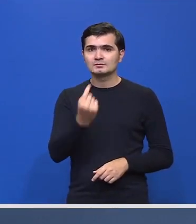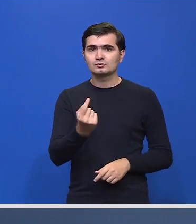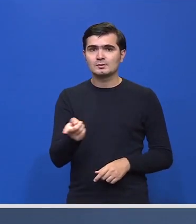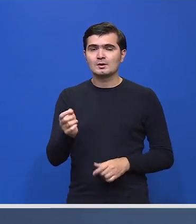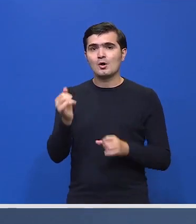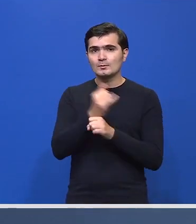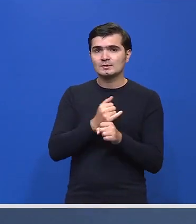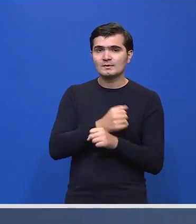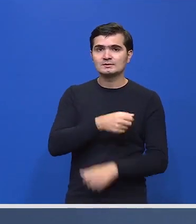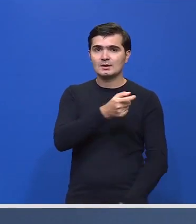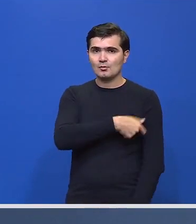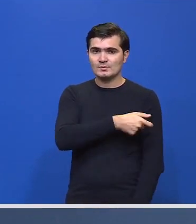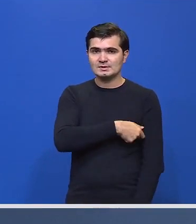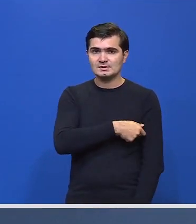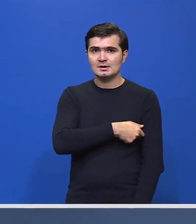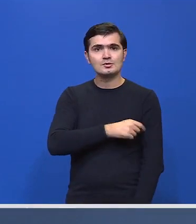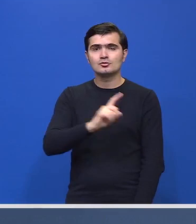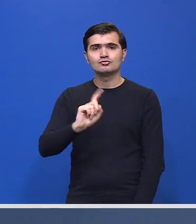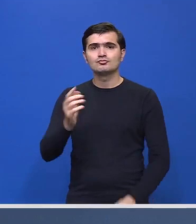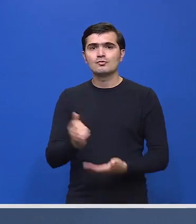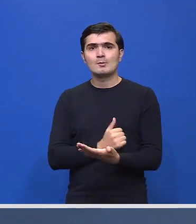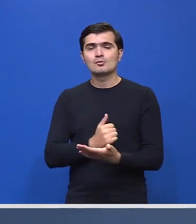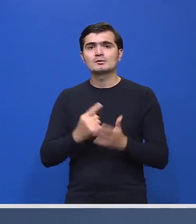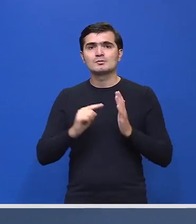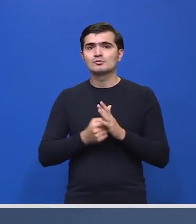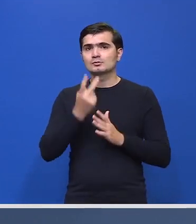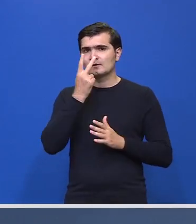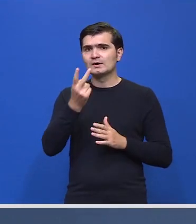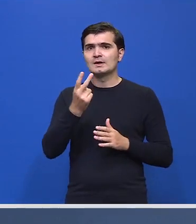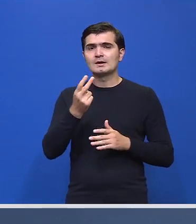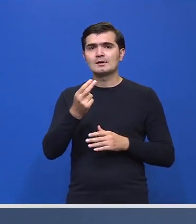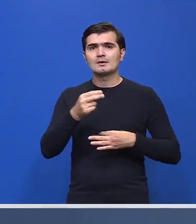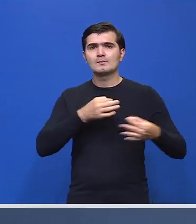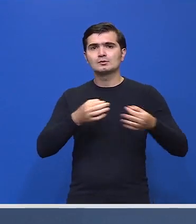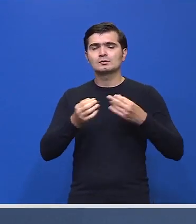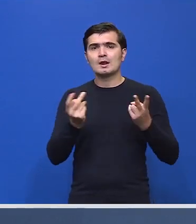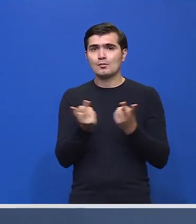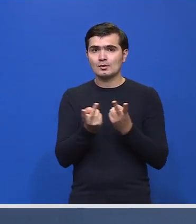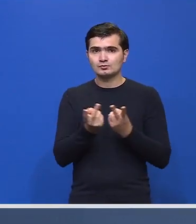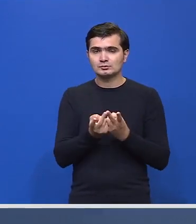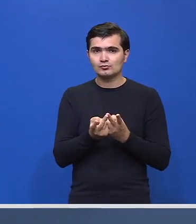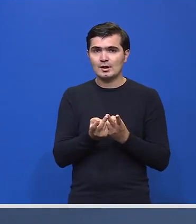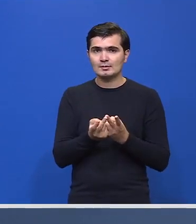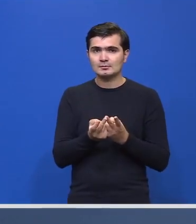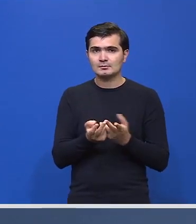observațiile Comisiei, nu am luat din punctul de vedere al Comisiei măsurile corespunzătoare.